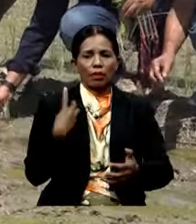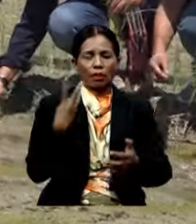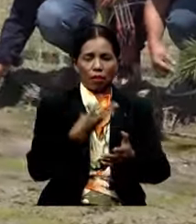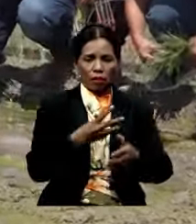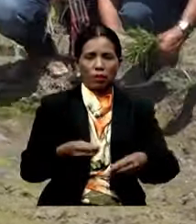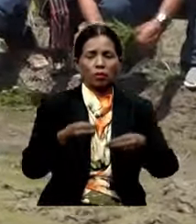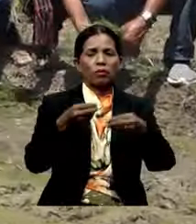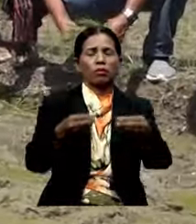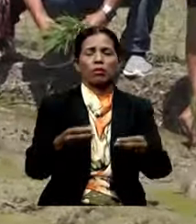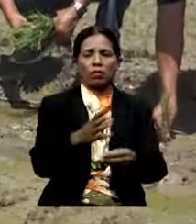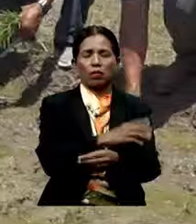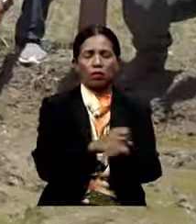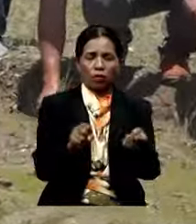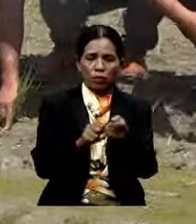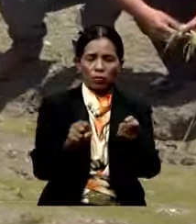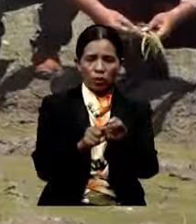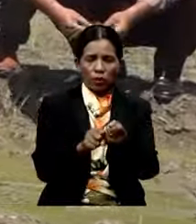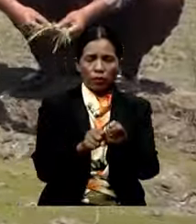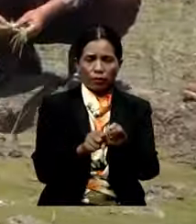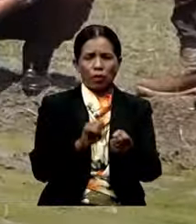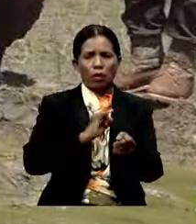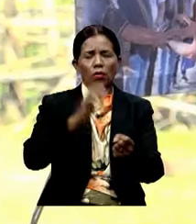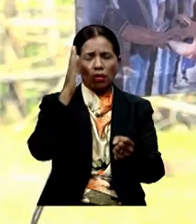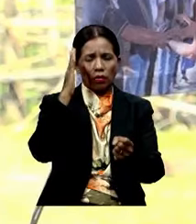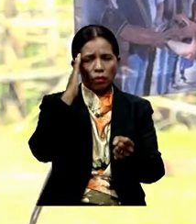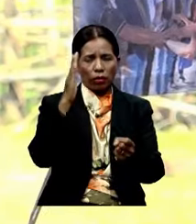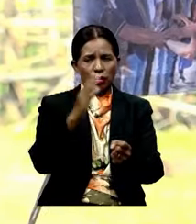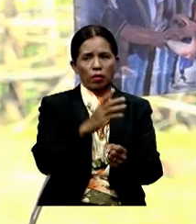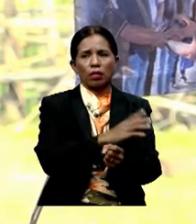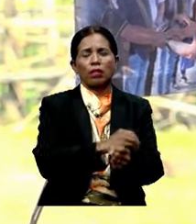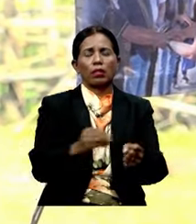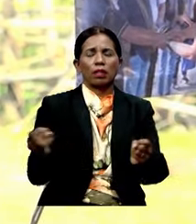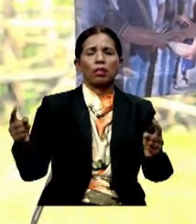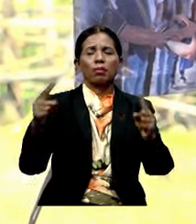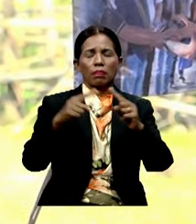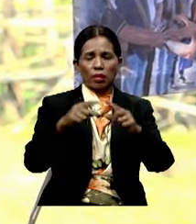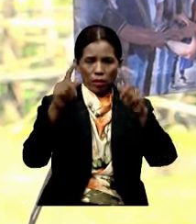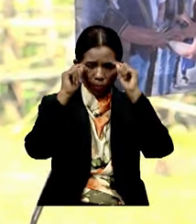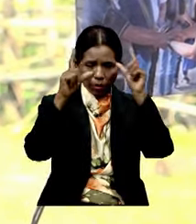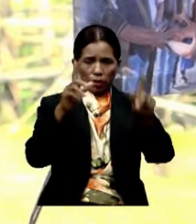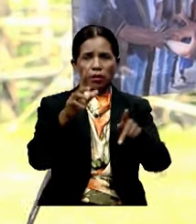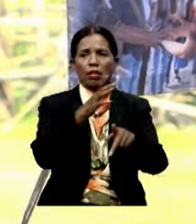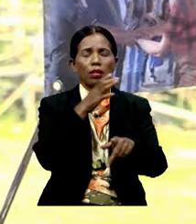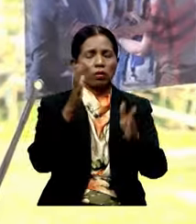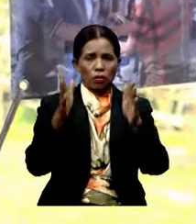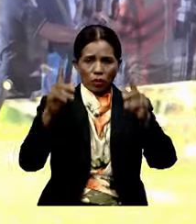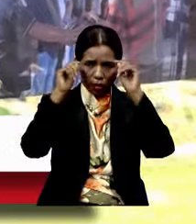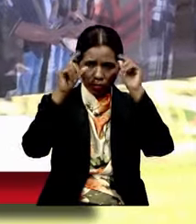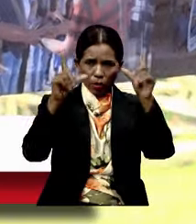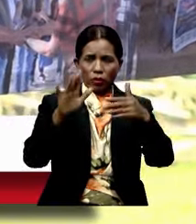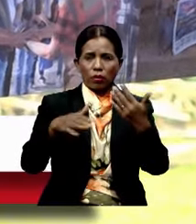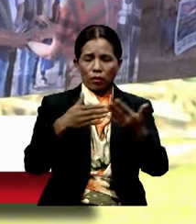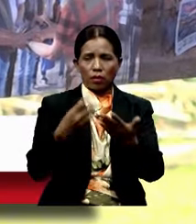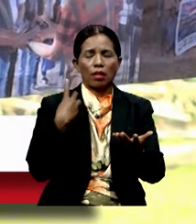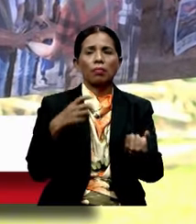pasti support lah, support untuk kegiatan. Saya kira ini jadi sesuatu untuk Timor Leste, untuk rakyat Timor Leste, dan kami pastinya